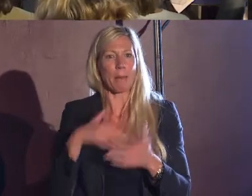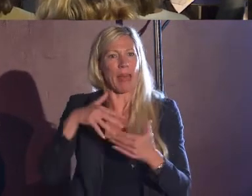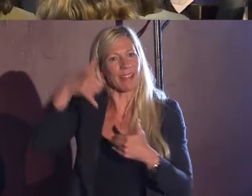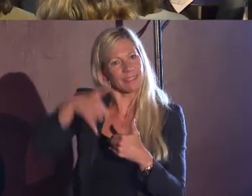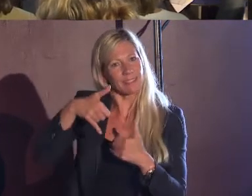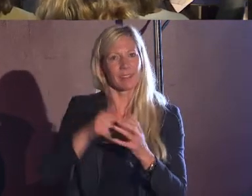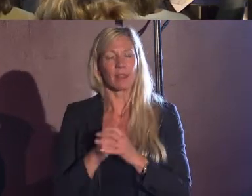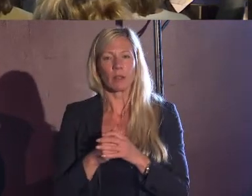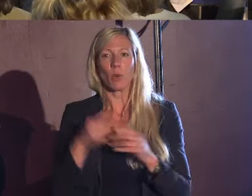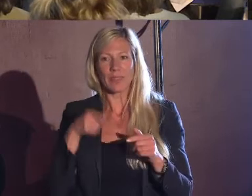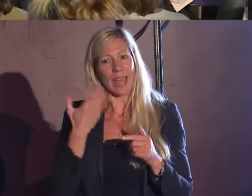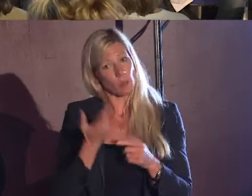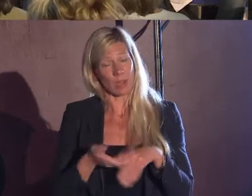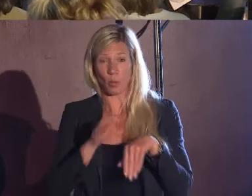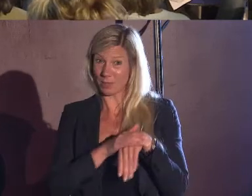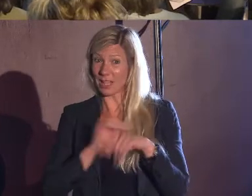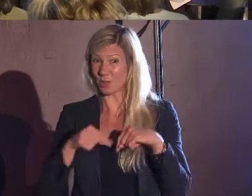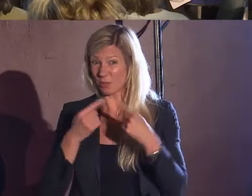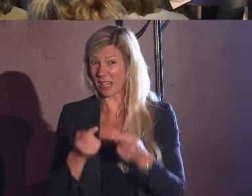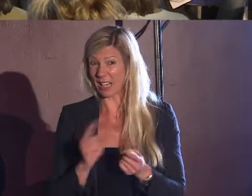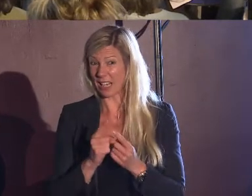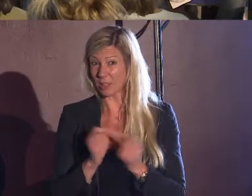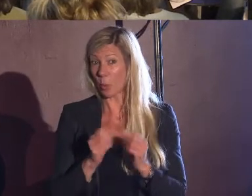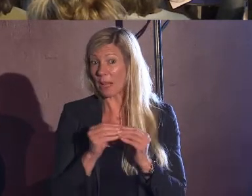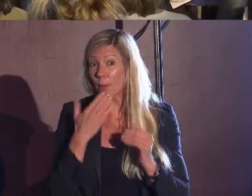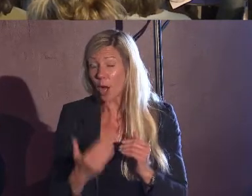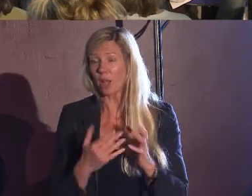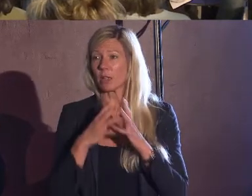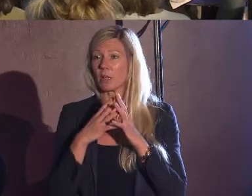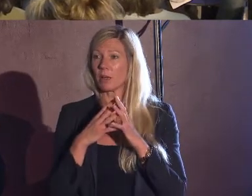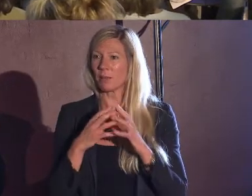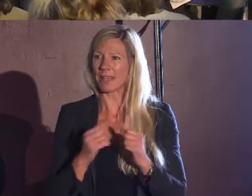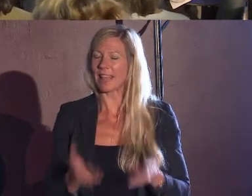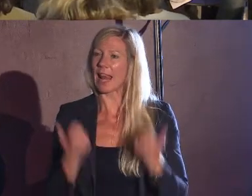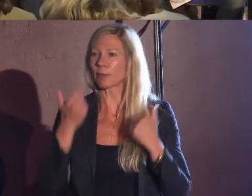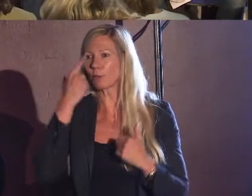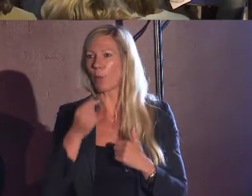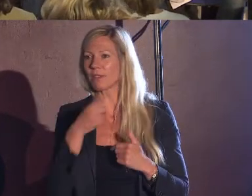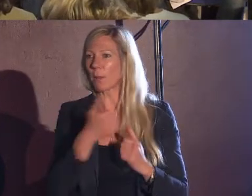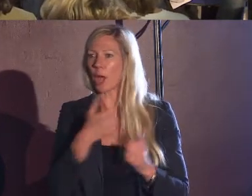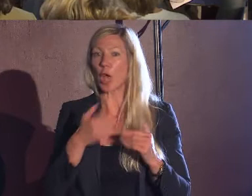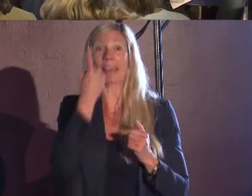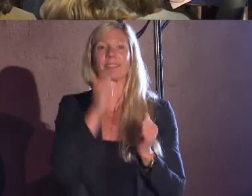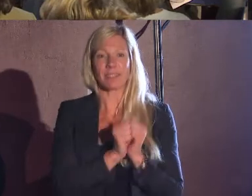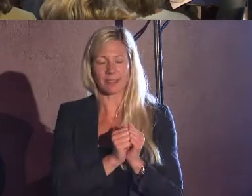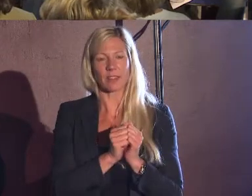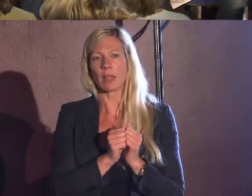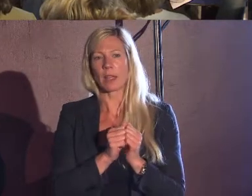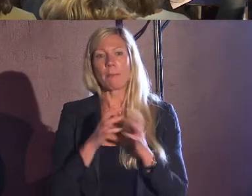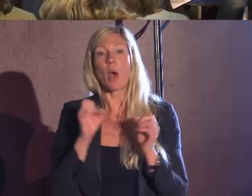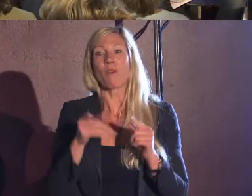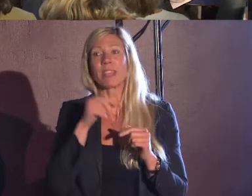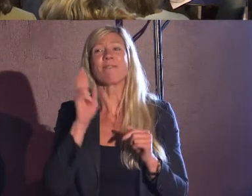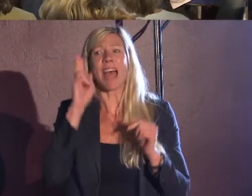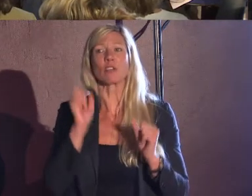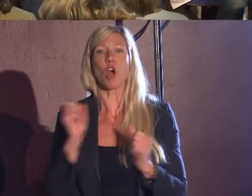Och där är ju en kompetensutveckling kanske på sin plats. För att det är lätt att bara tro att vi ska göra på ett sätt. Men ska vi verkligen bjuda in,